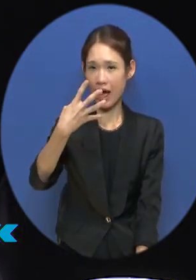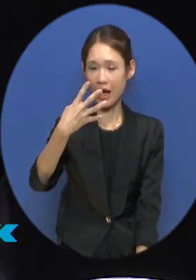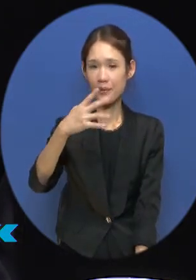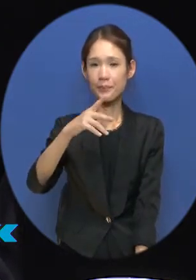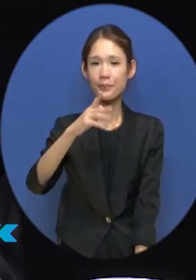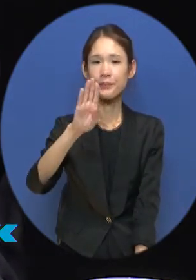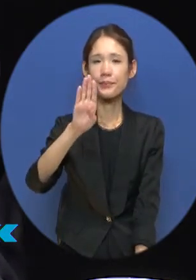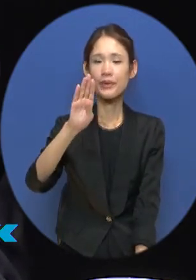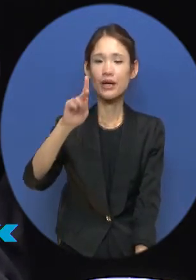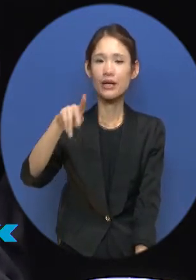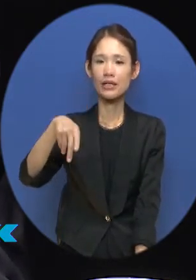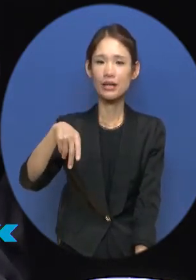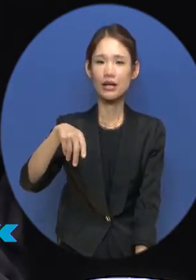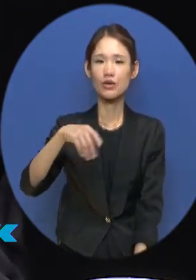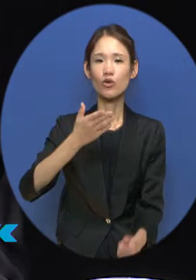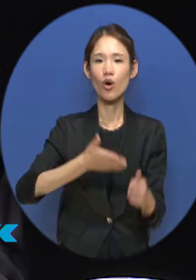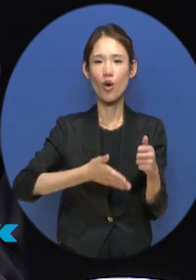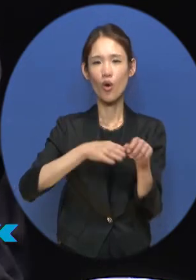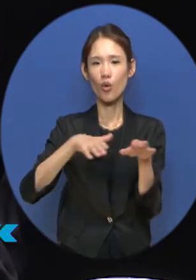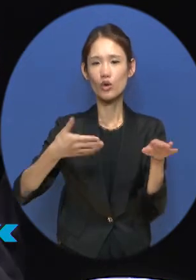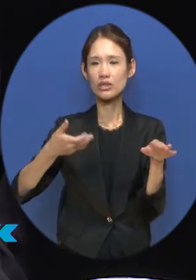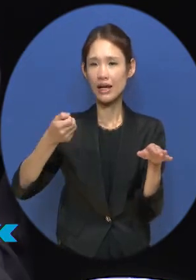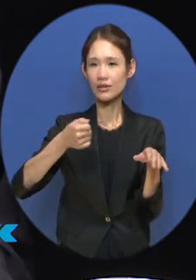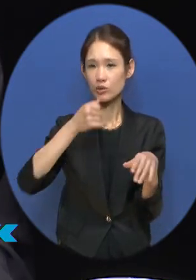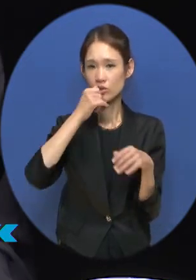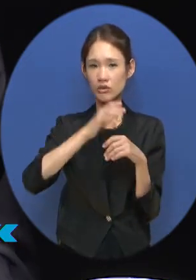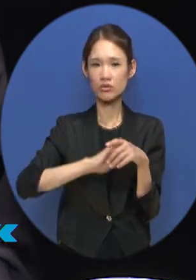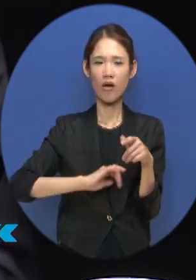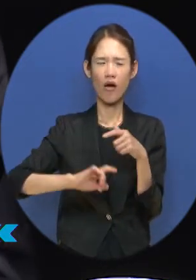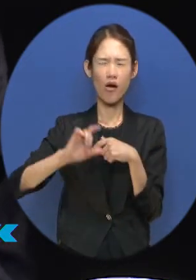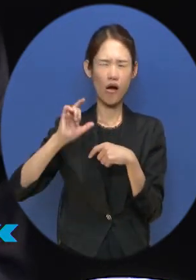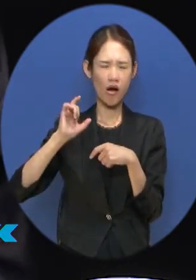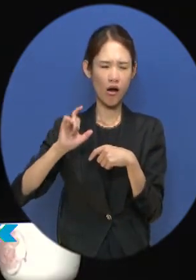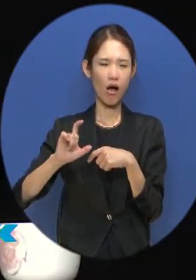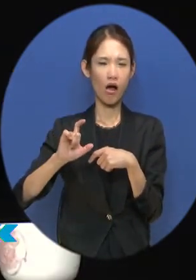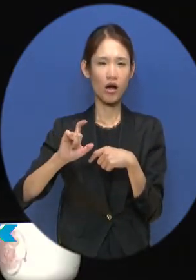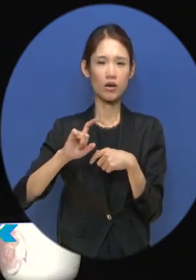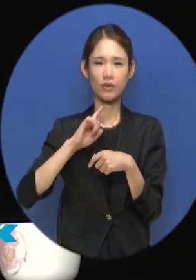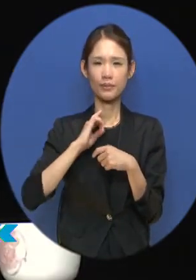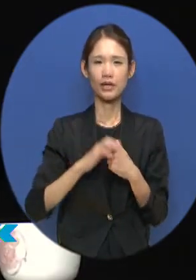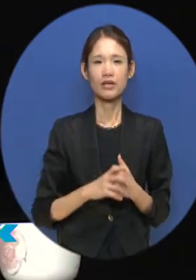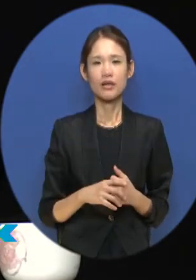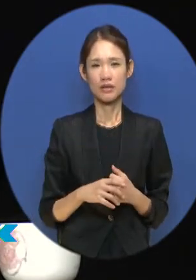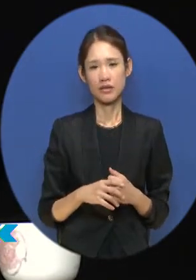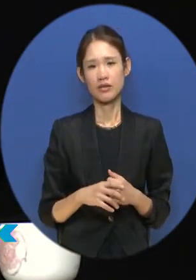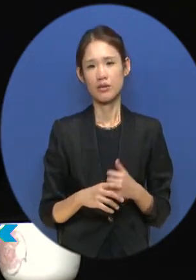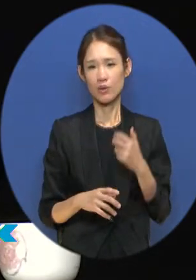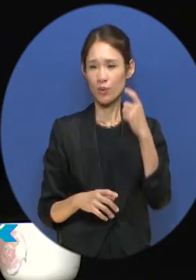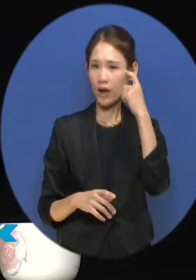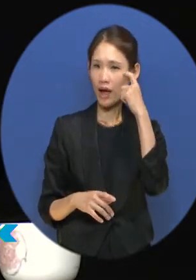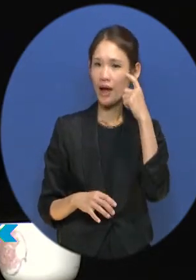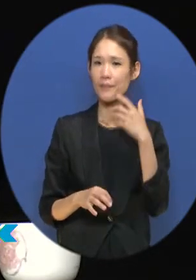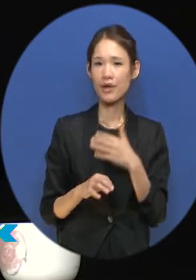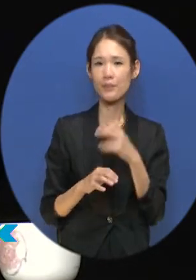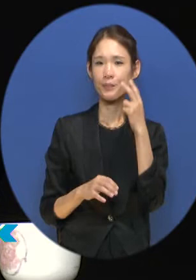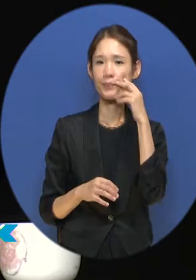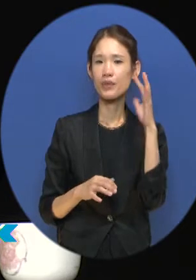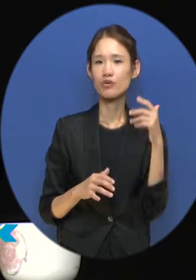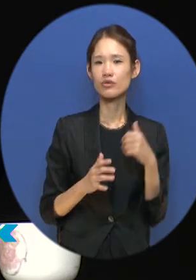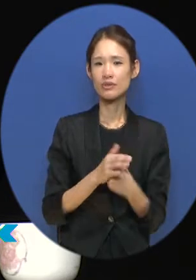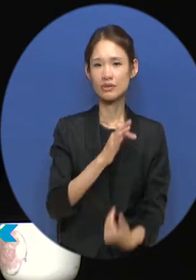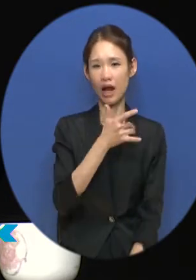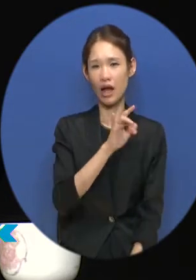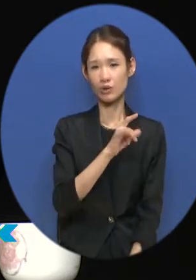74 네. 베크렐을 이제 기준으로 하고 있습니다. 공공이 점점 강화된. 네네. 왜냐하면 미국은 네. 라돈이 한때 큰